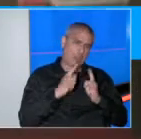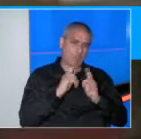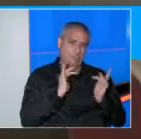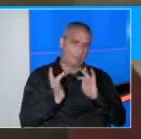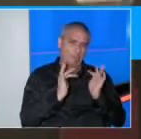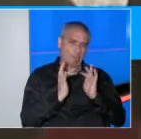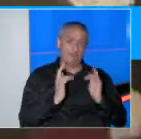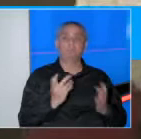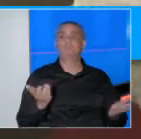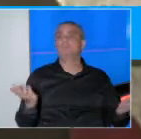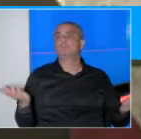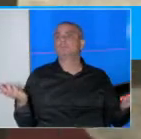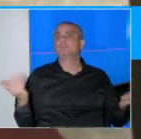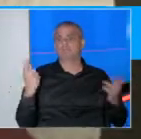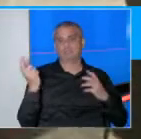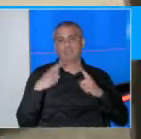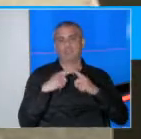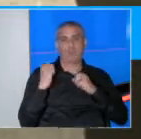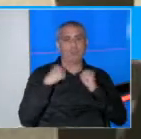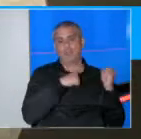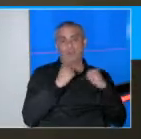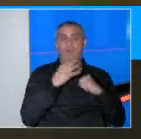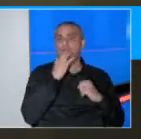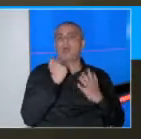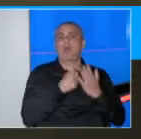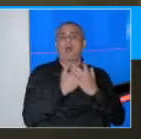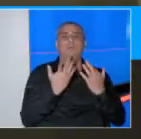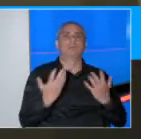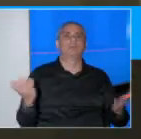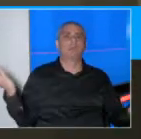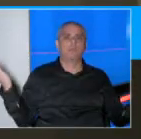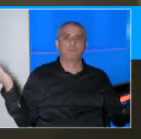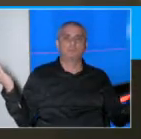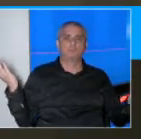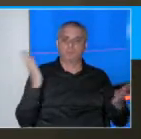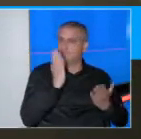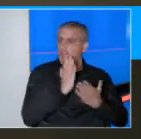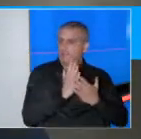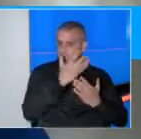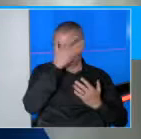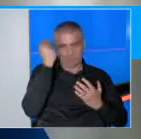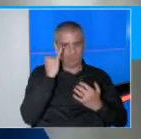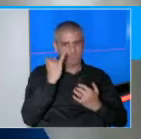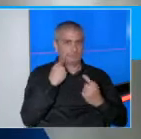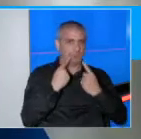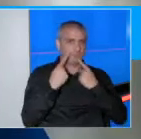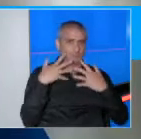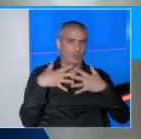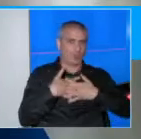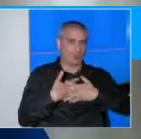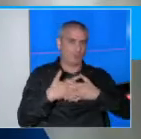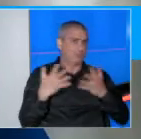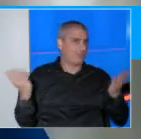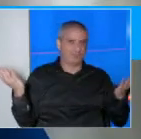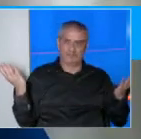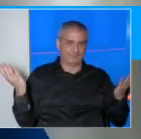ידיים? תראה, זה כיפוף ידיים, השאלה היא איפה אפשר למשוך את כיפוף הידיים האלה. תראה, כבר הספקנו לשכוח מה זה מסע ומתן קואליציוני, מסע ומתן